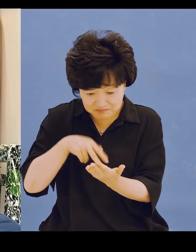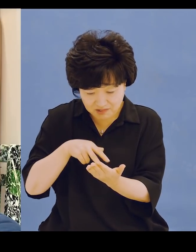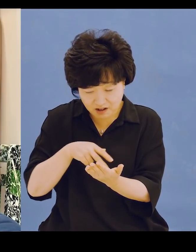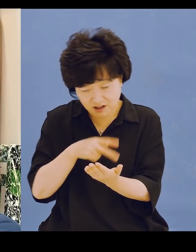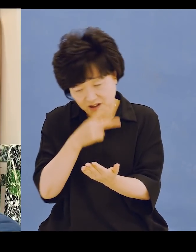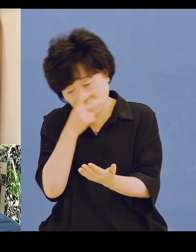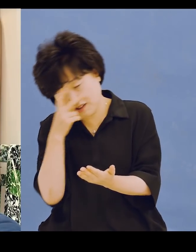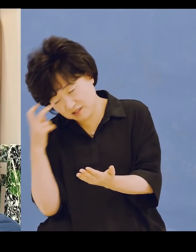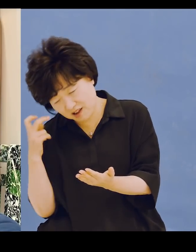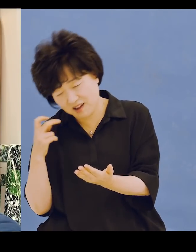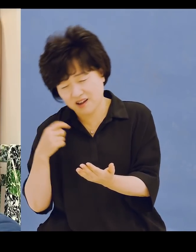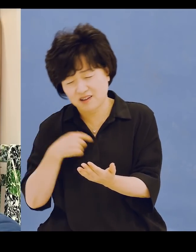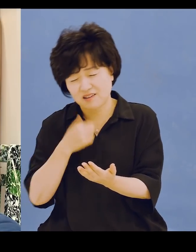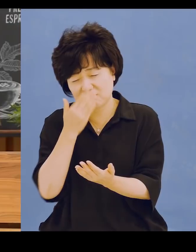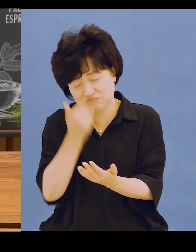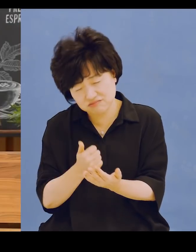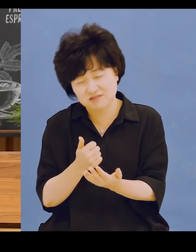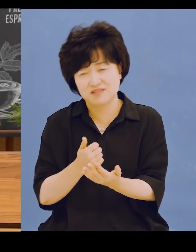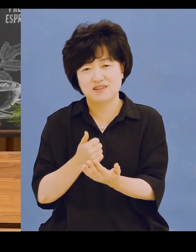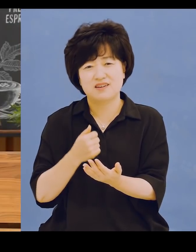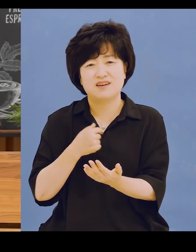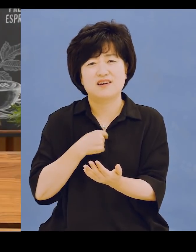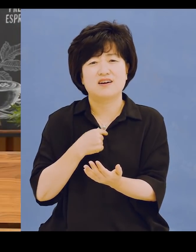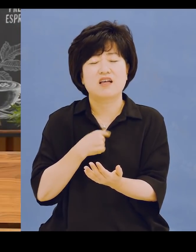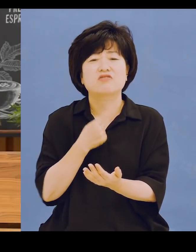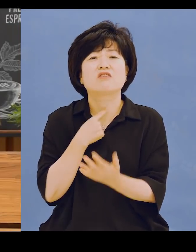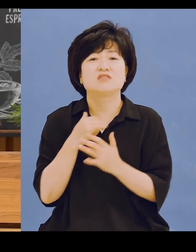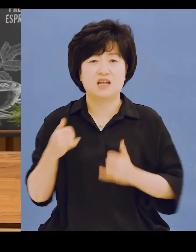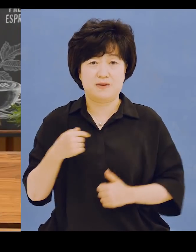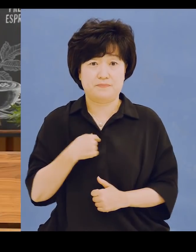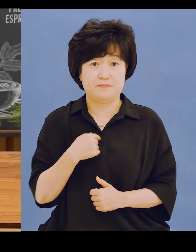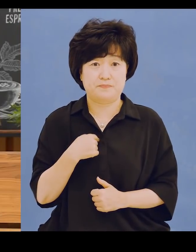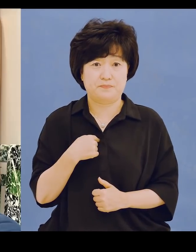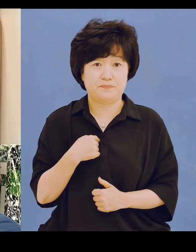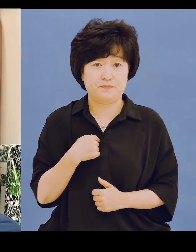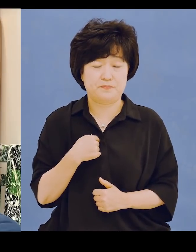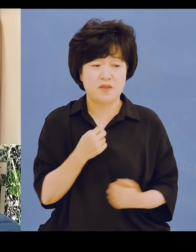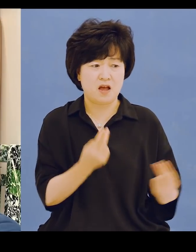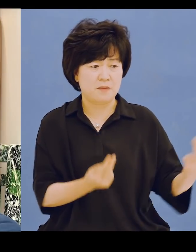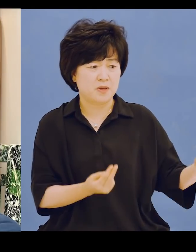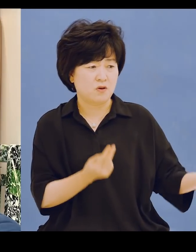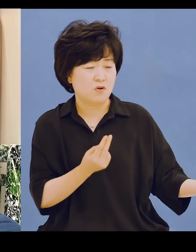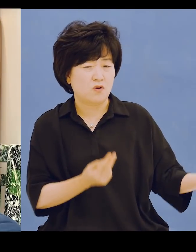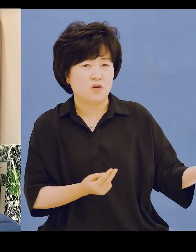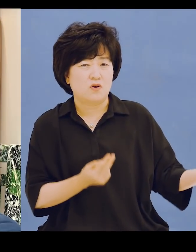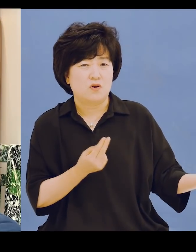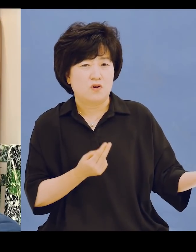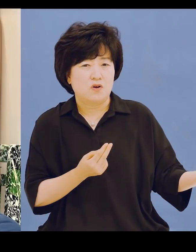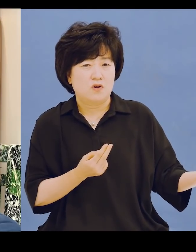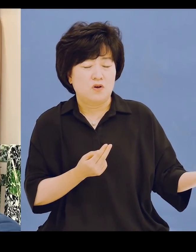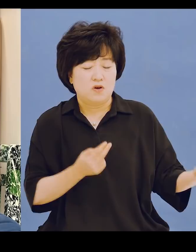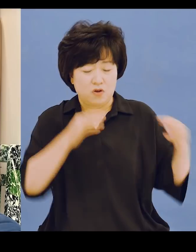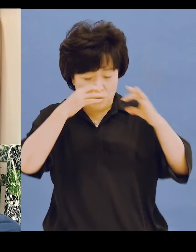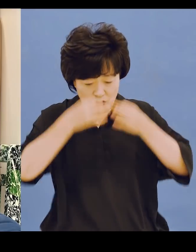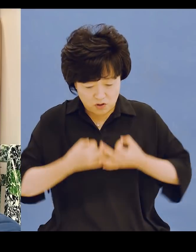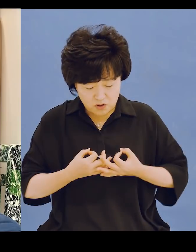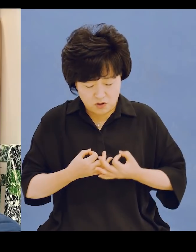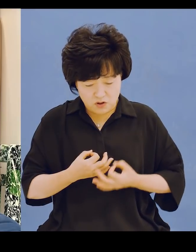네네네. 뭐 읽다가 자고 또 그냥 그런 맞아요. 애만 써봤지. 네. 예. 그런 것에 대한